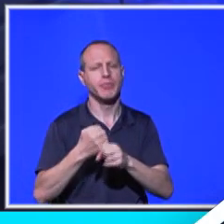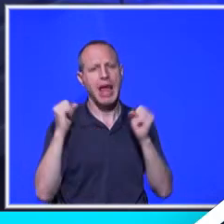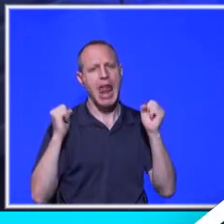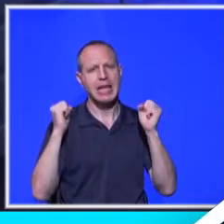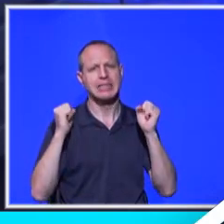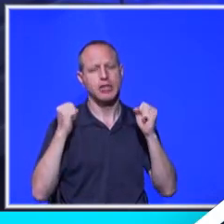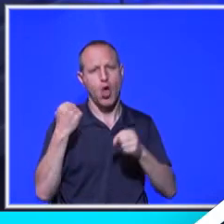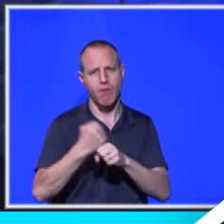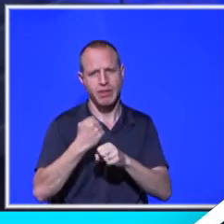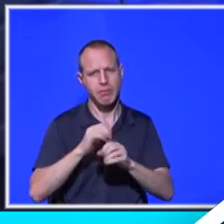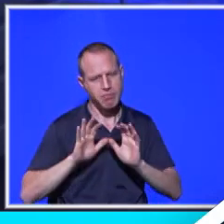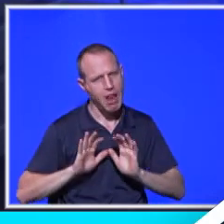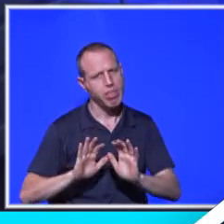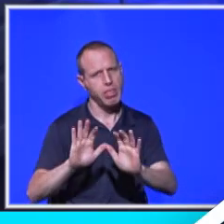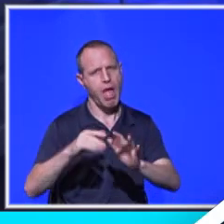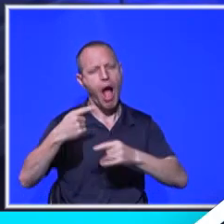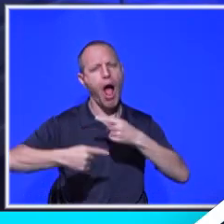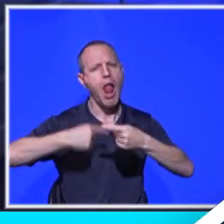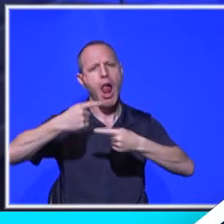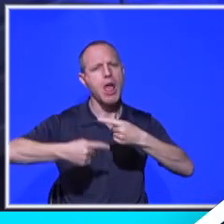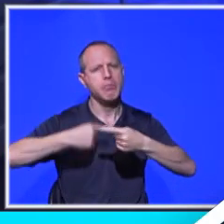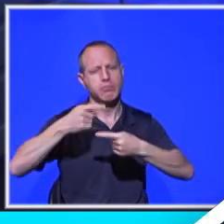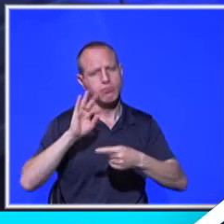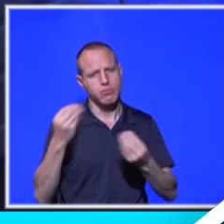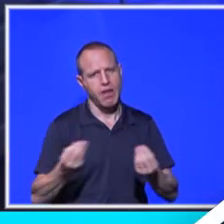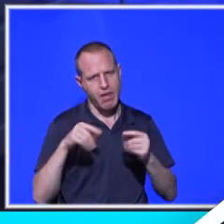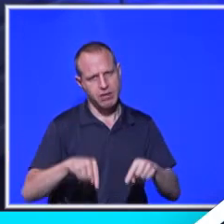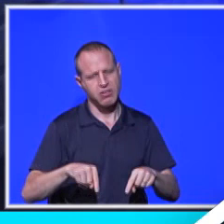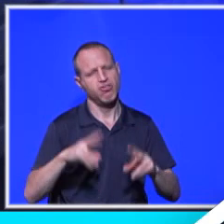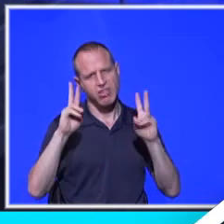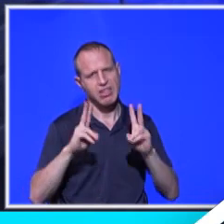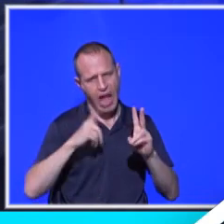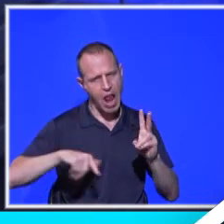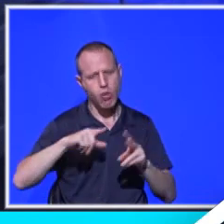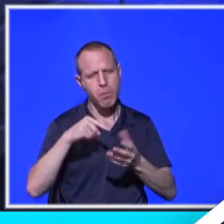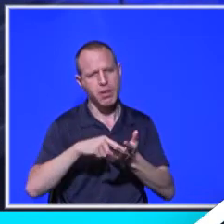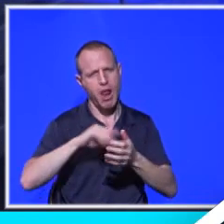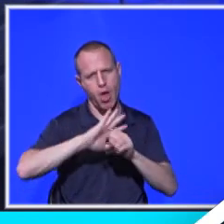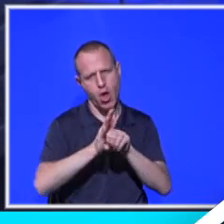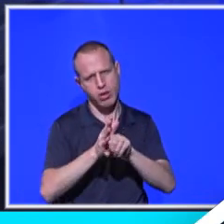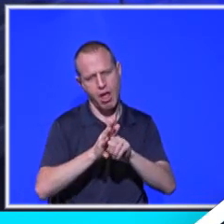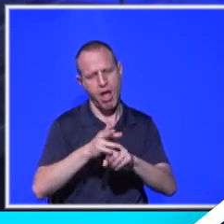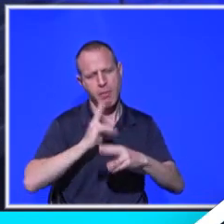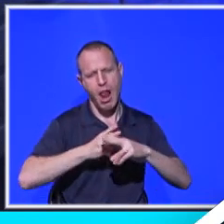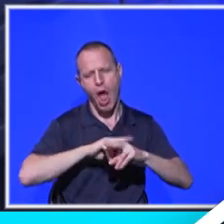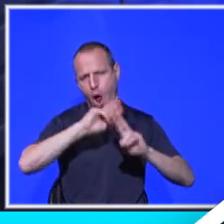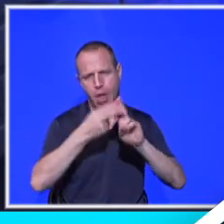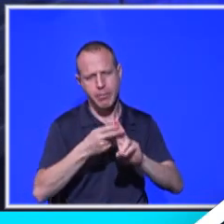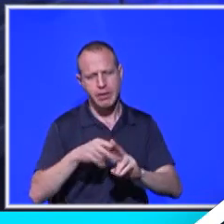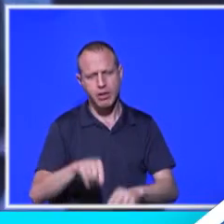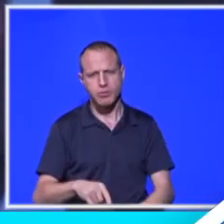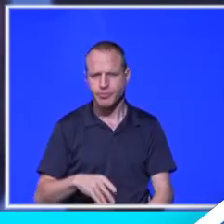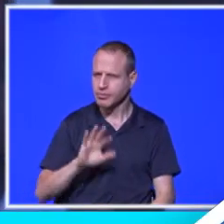את העובדים ולהניע את הגלגלים של הדבר הזה שנתקע לנו בגלל המגפה העולמית הזאת. למה אתה הכי מתגעגע?